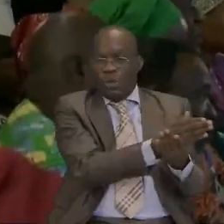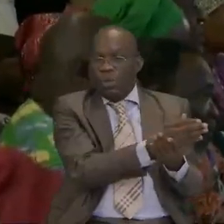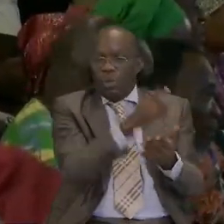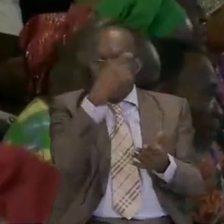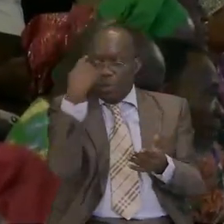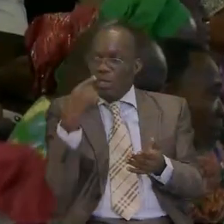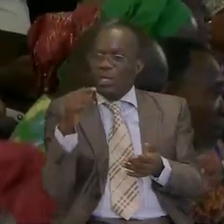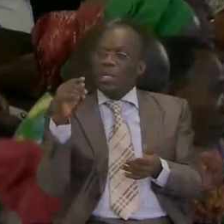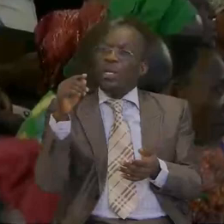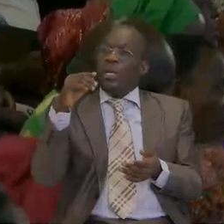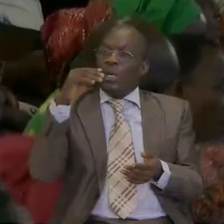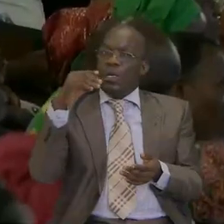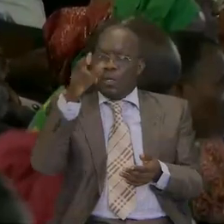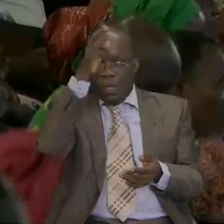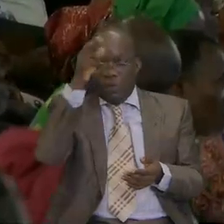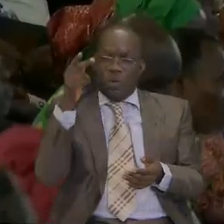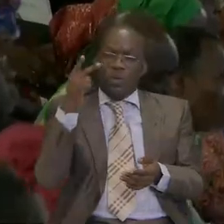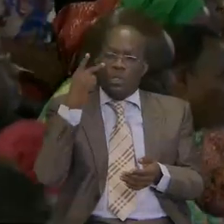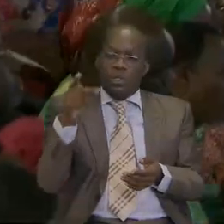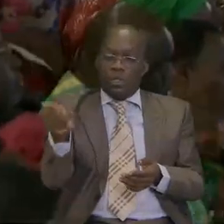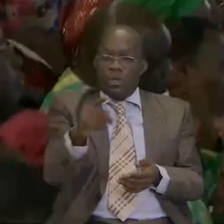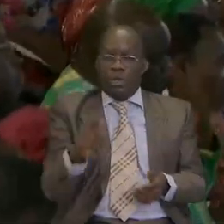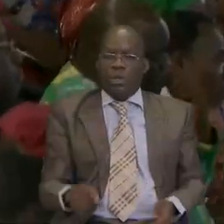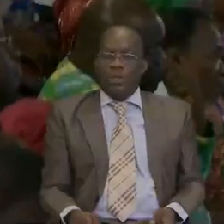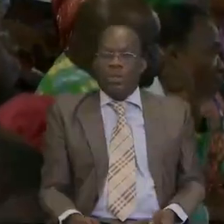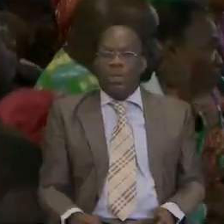voit en train de trembler.